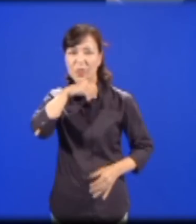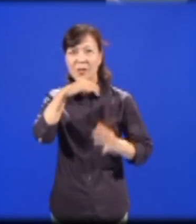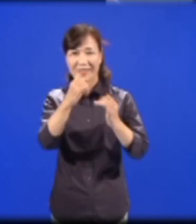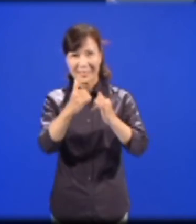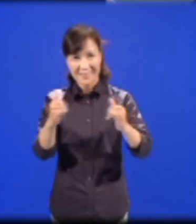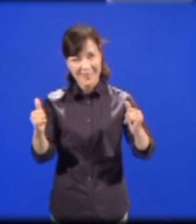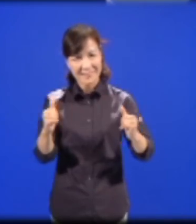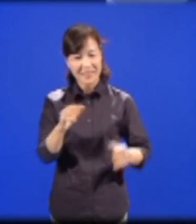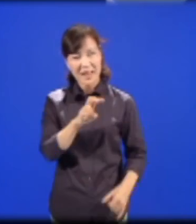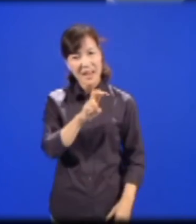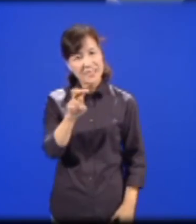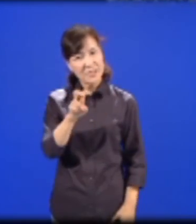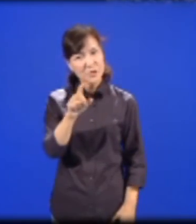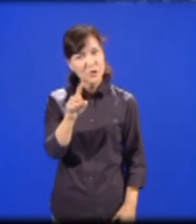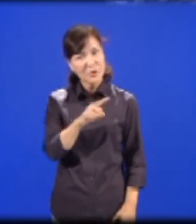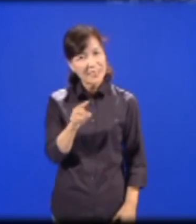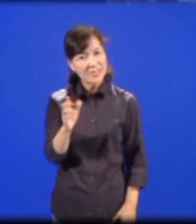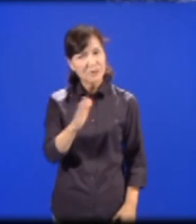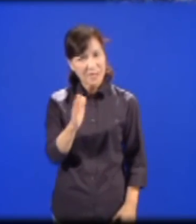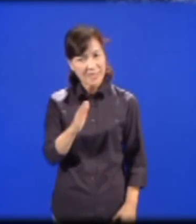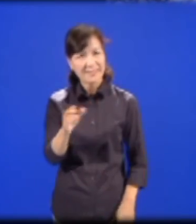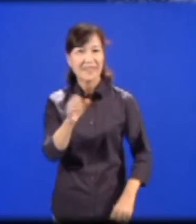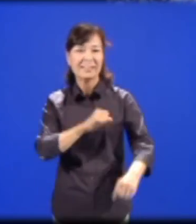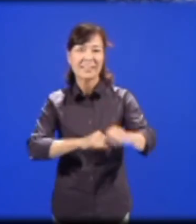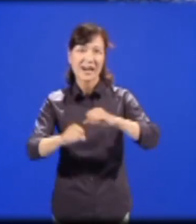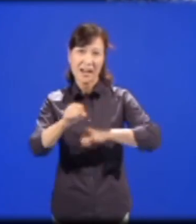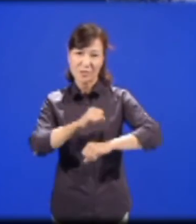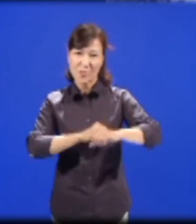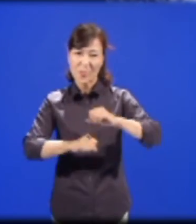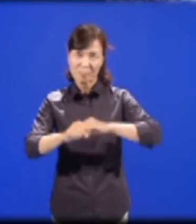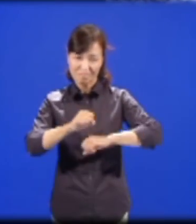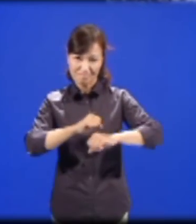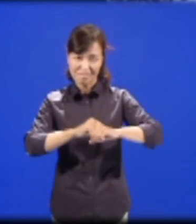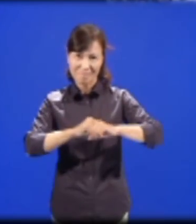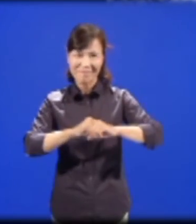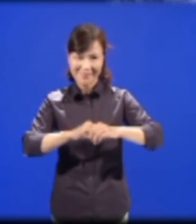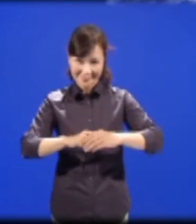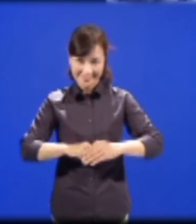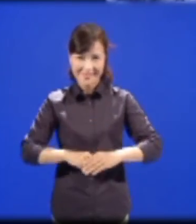心、毎回20人くらいで活動を行っています。